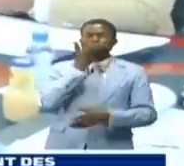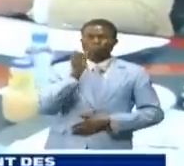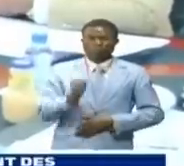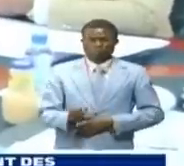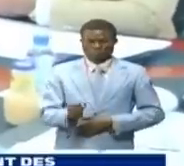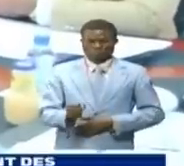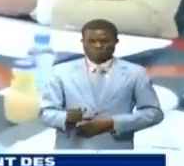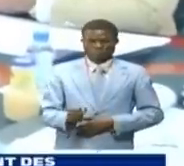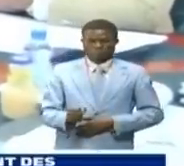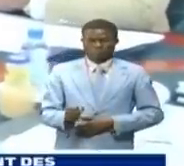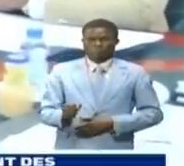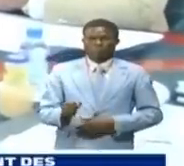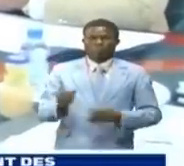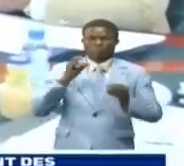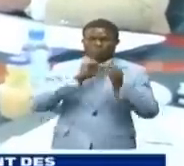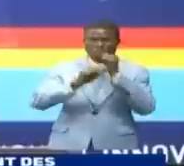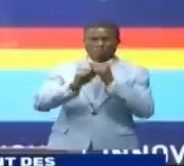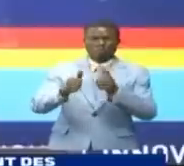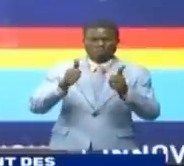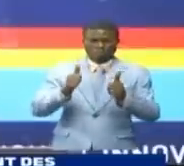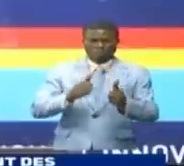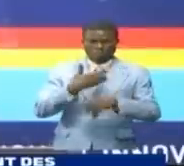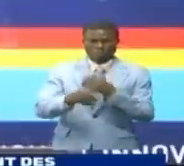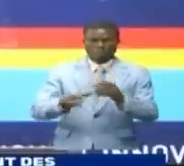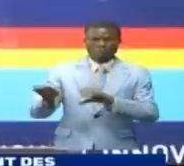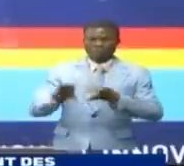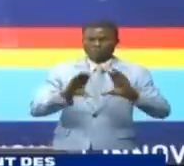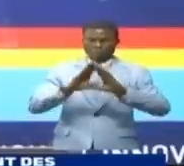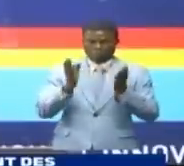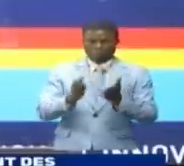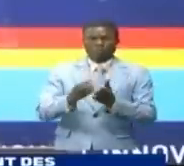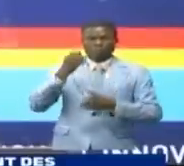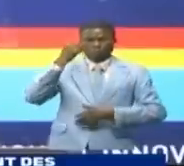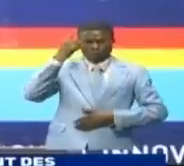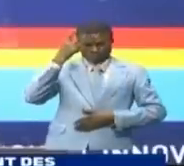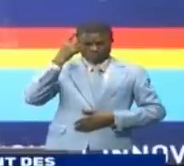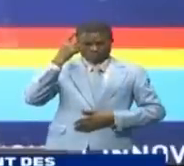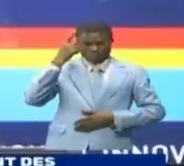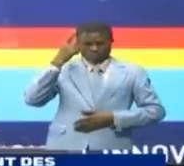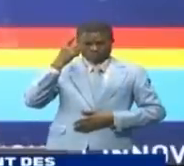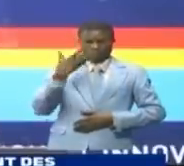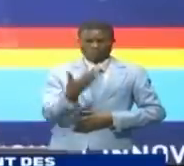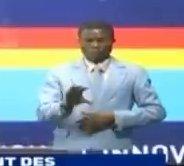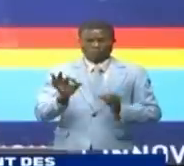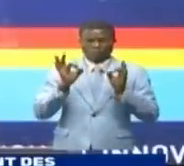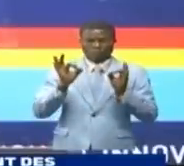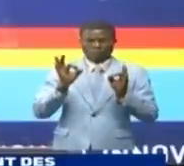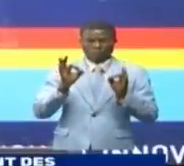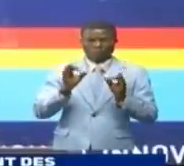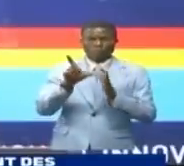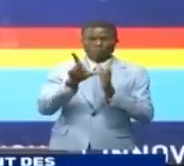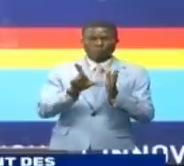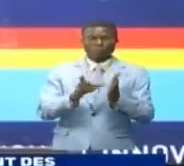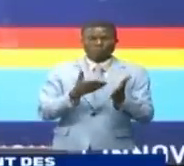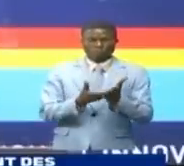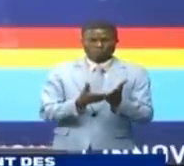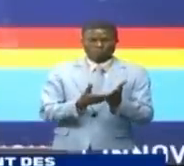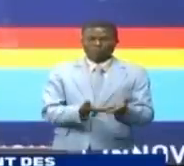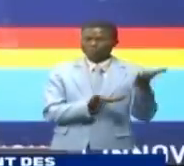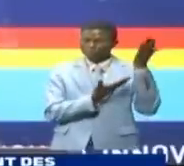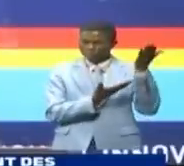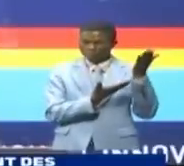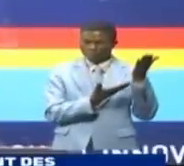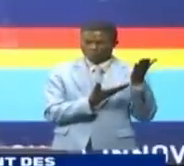La sensibilisation s'est bien déroulée, que les acteurs sectoriels ont compris les innovations qu'apporte cette loi et l'importance